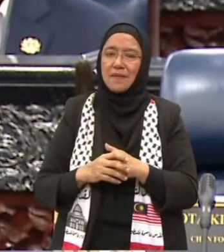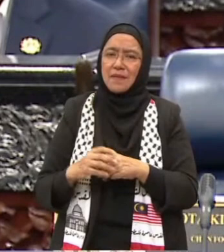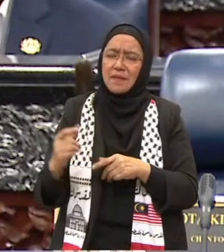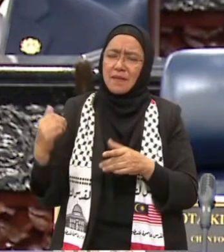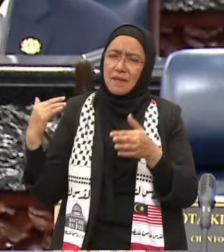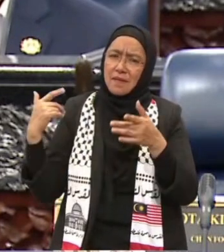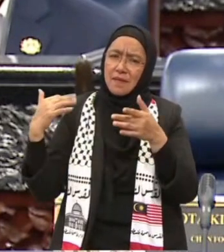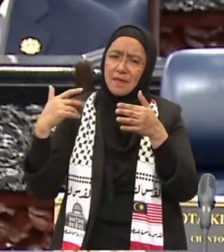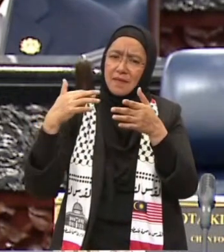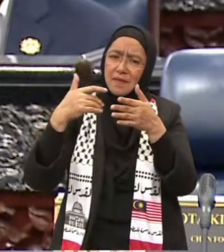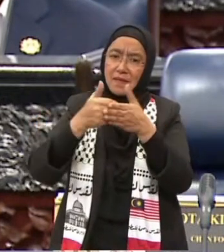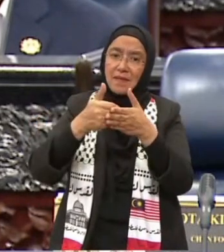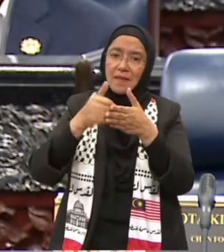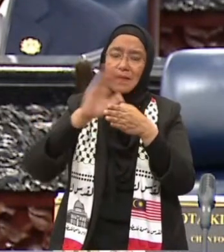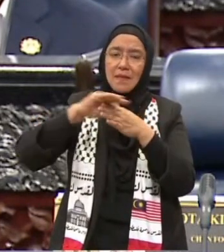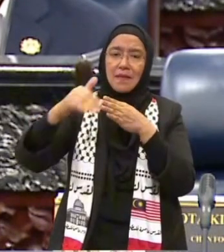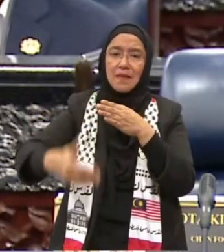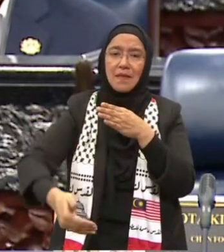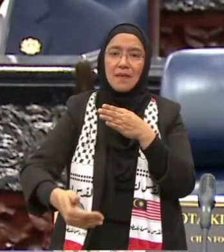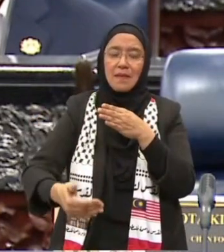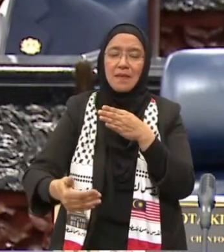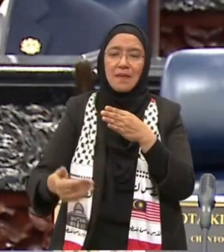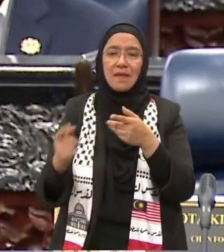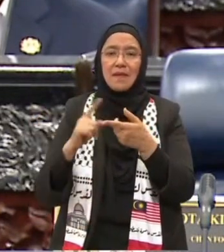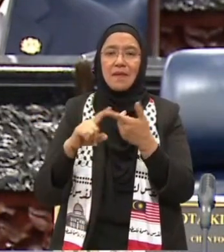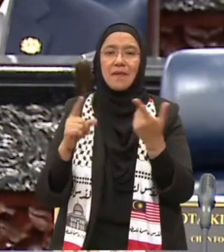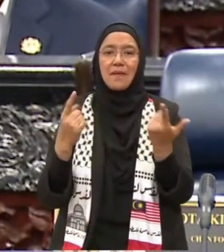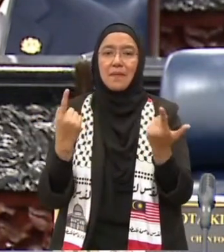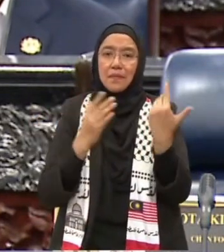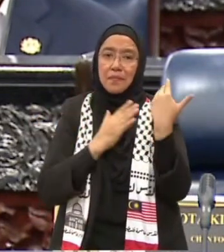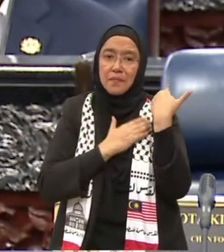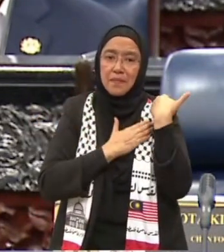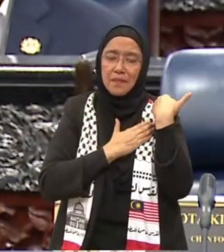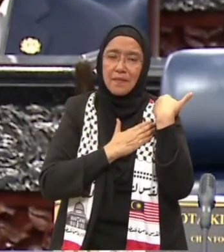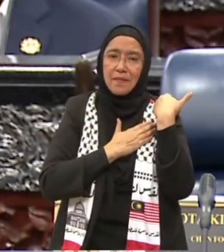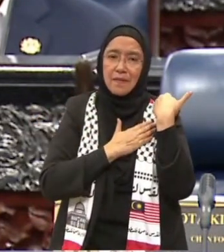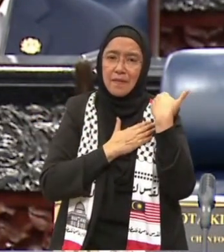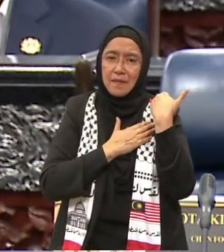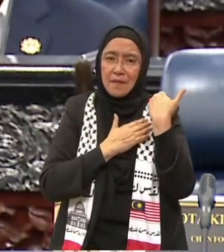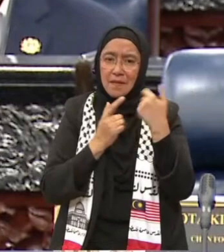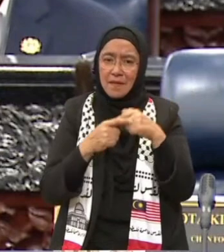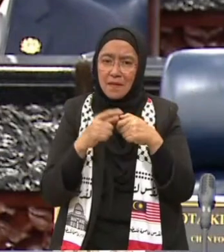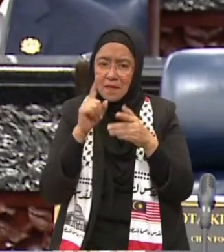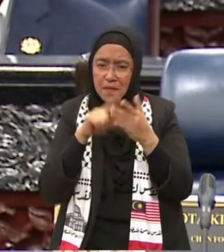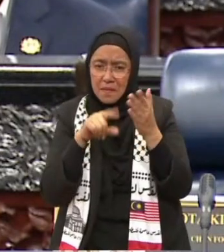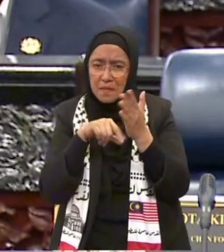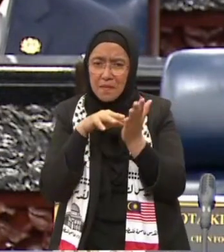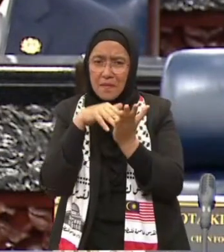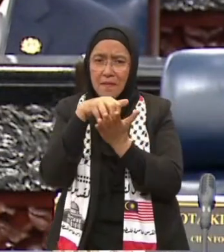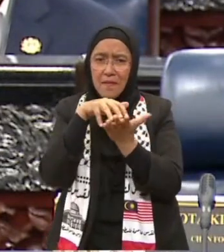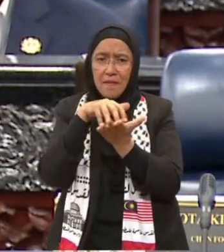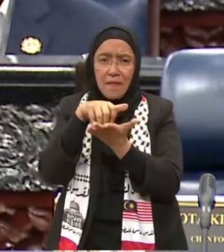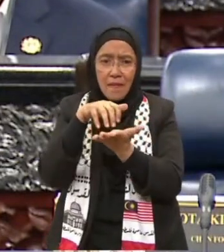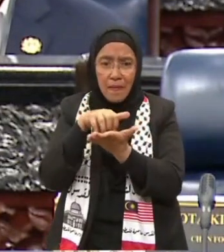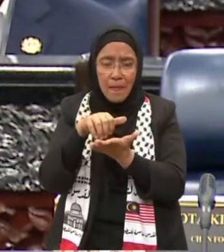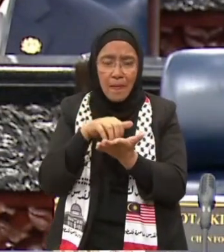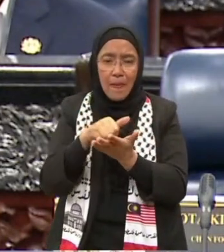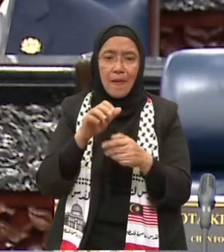sehinggalah tamat tempoh liability kecacatan atau dengan izin defect liability period